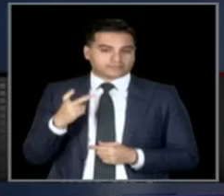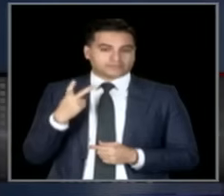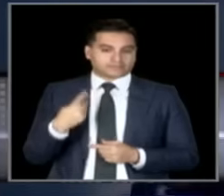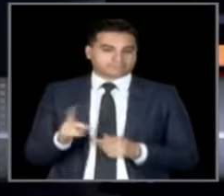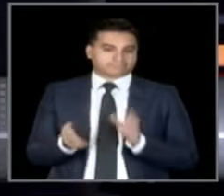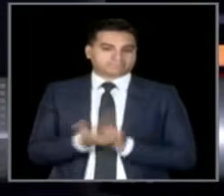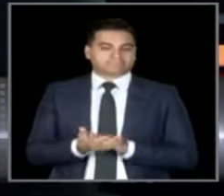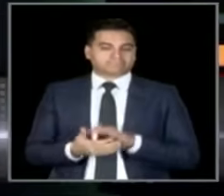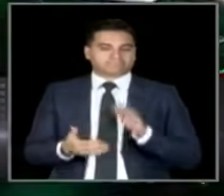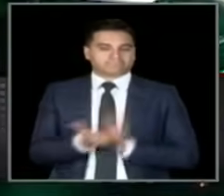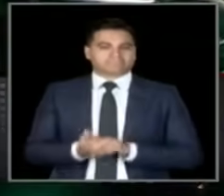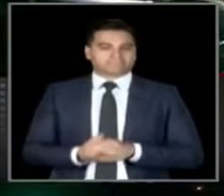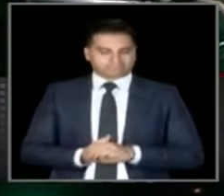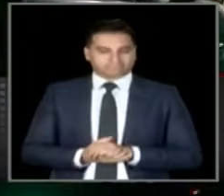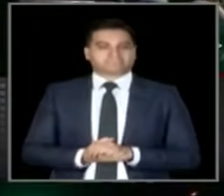الثاني.